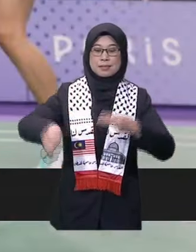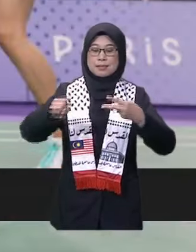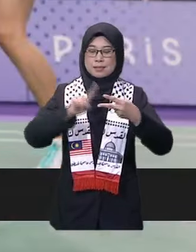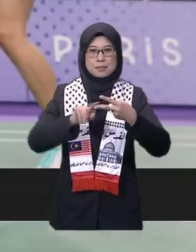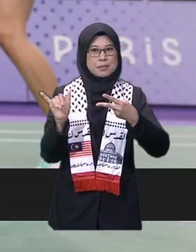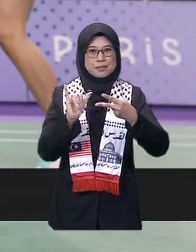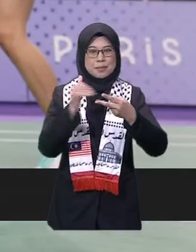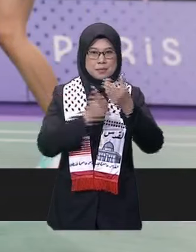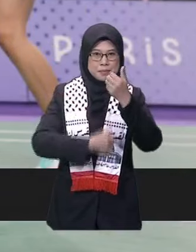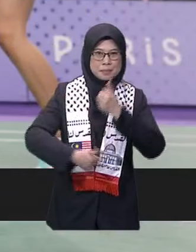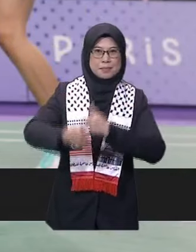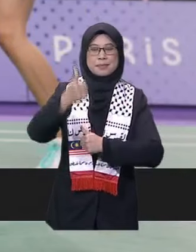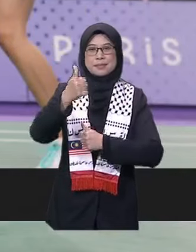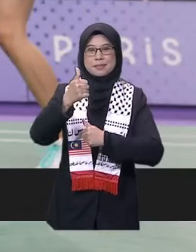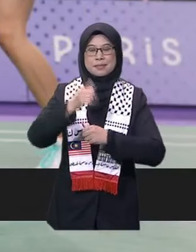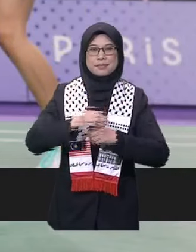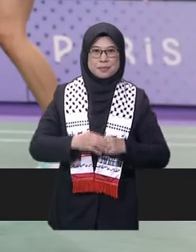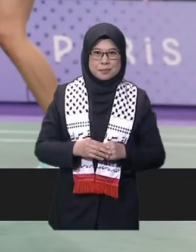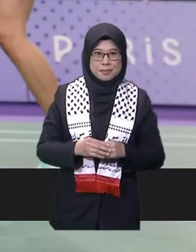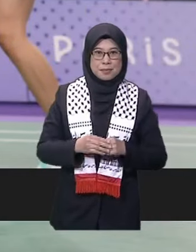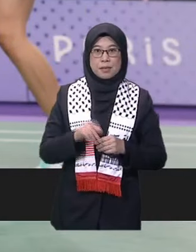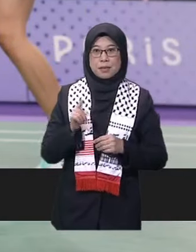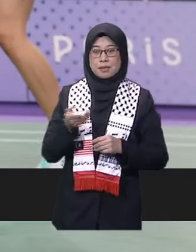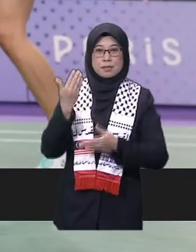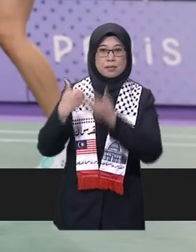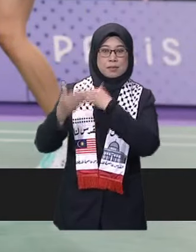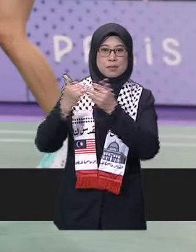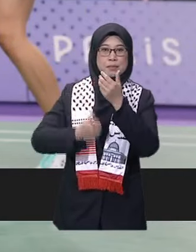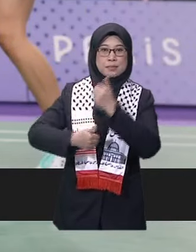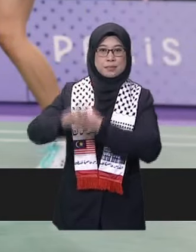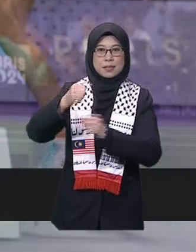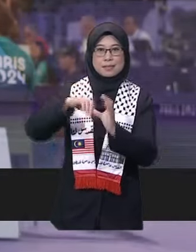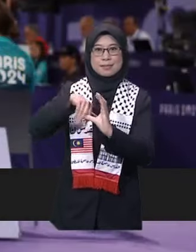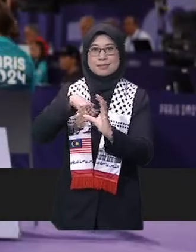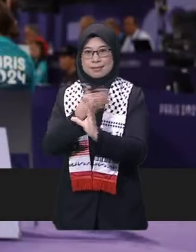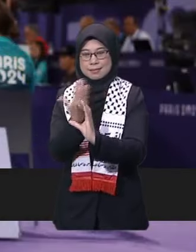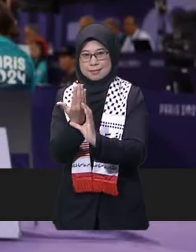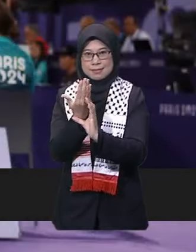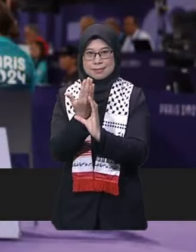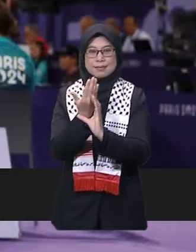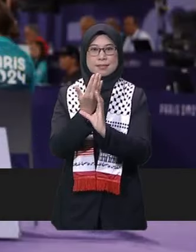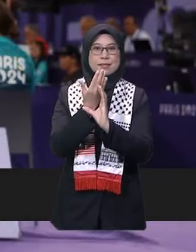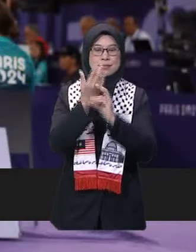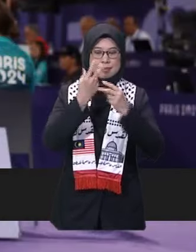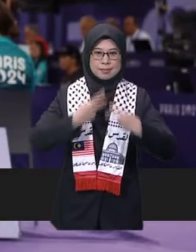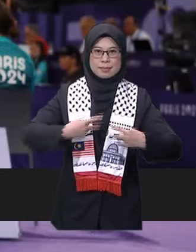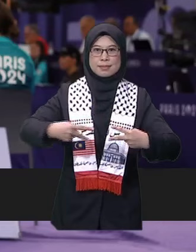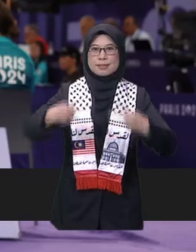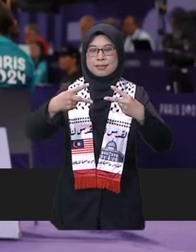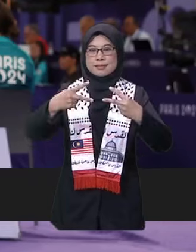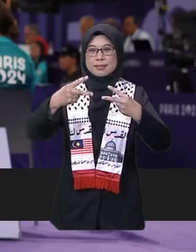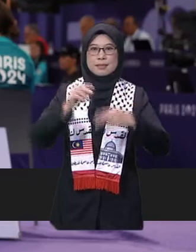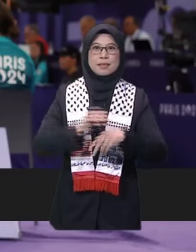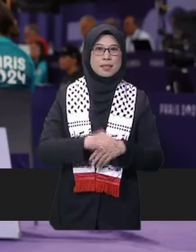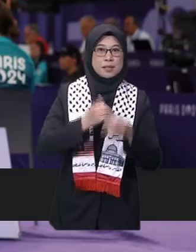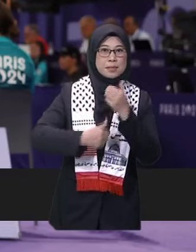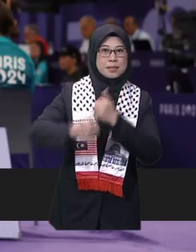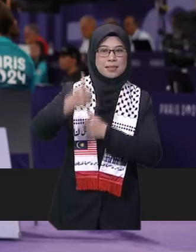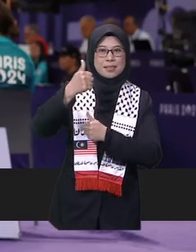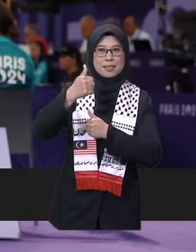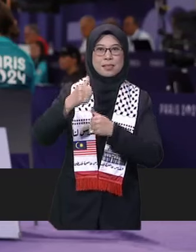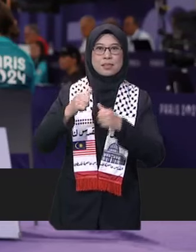set kedua menyaksikan juara sukan Commonwealth Birmingham 2022 itu mengesahkan slot ke separuh akhir selepas mencatatkan kemenangan